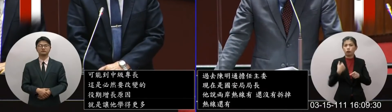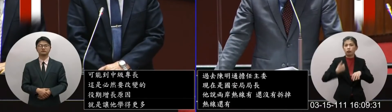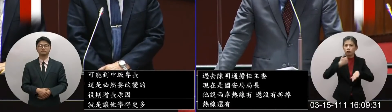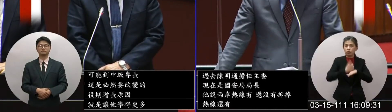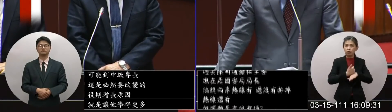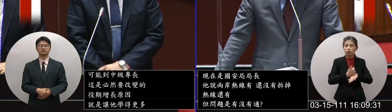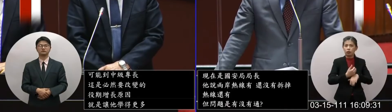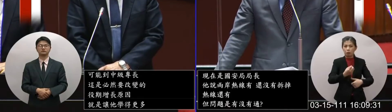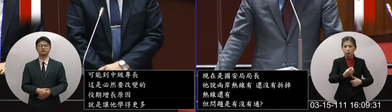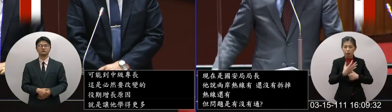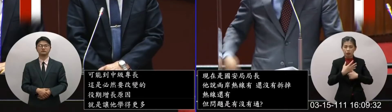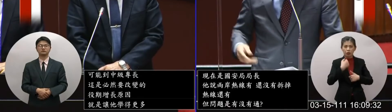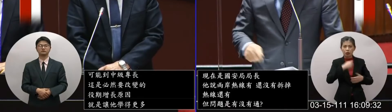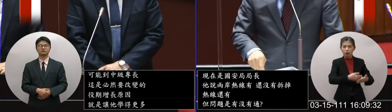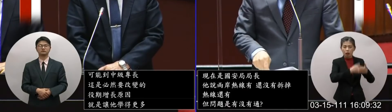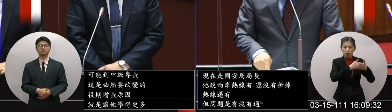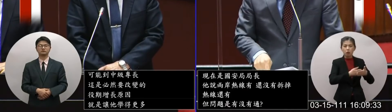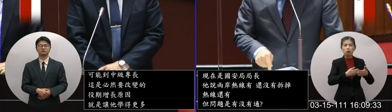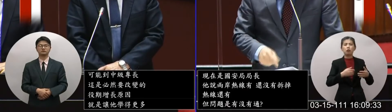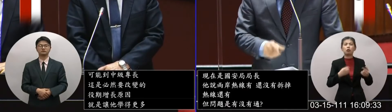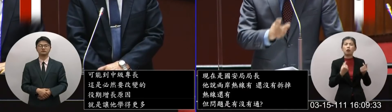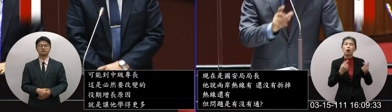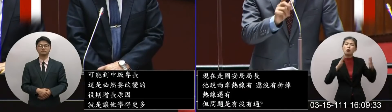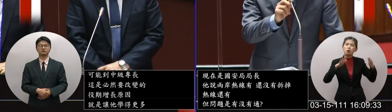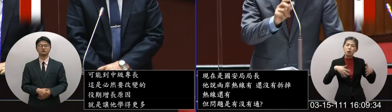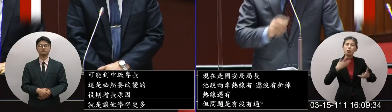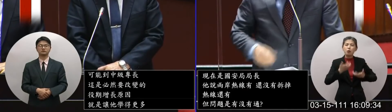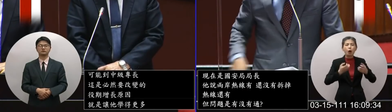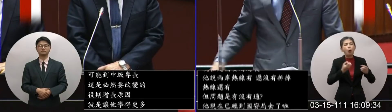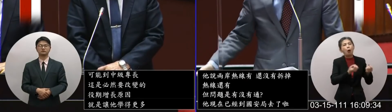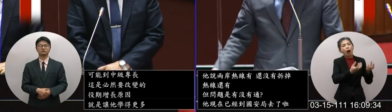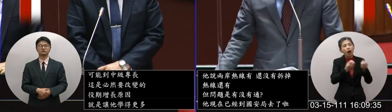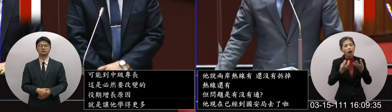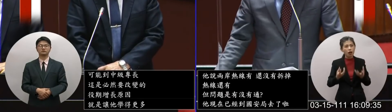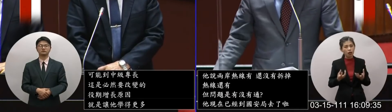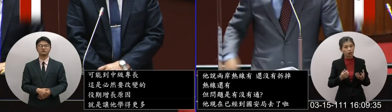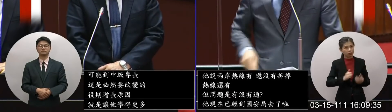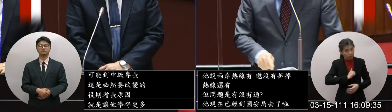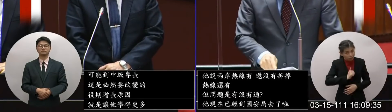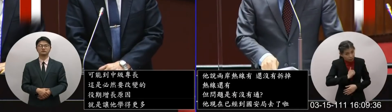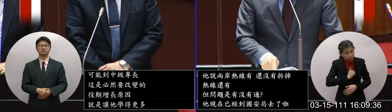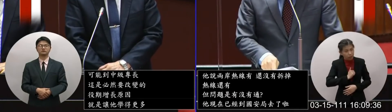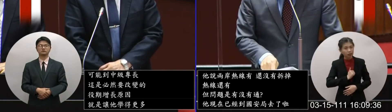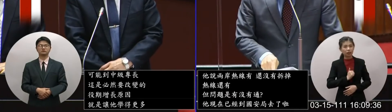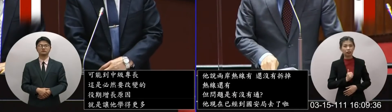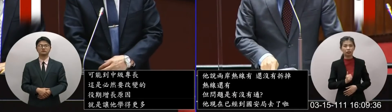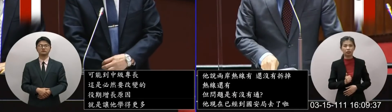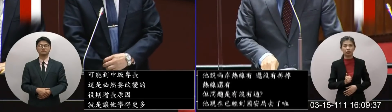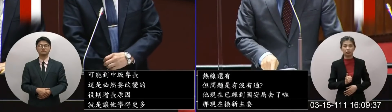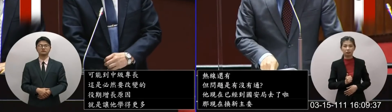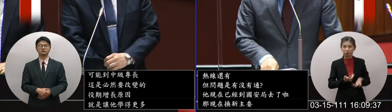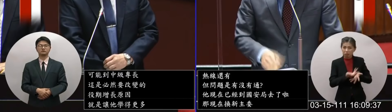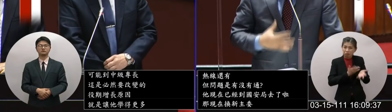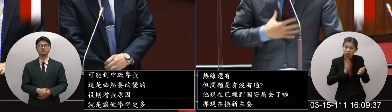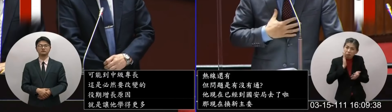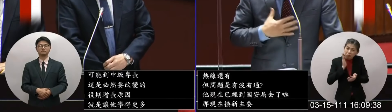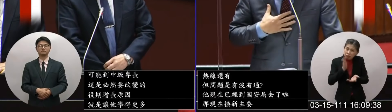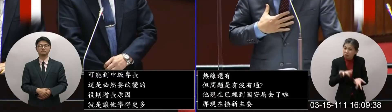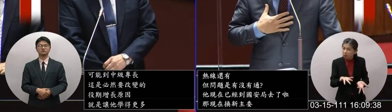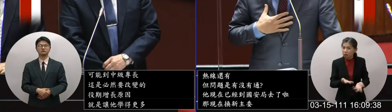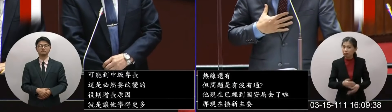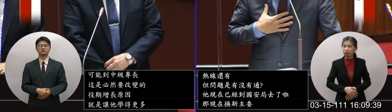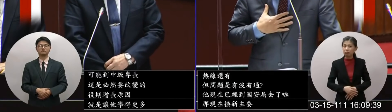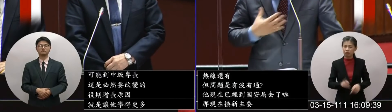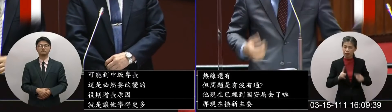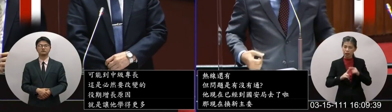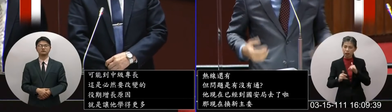说两岸春暖花开，一年过去，春天又到了，花开了没？这个就是人民的，人民想要，人民是说我